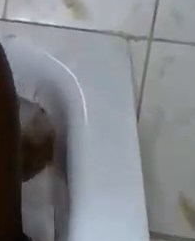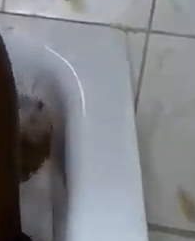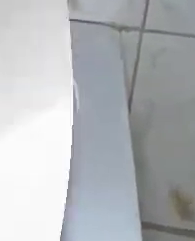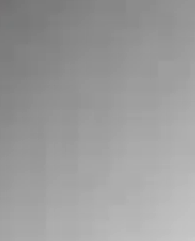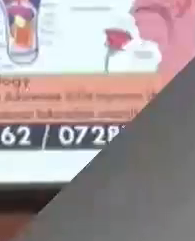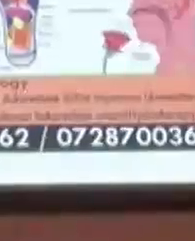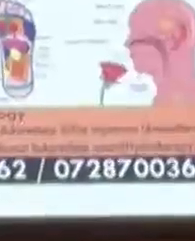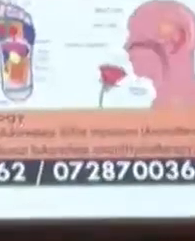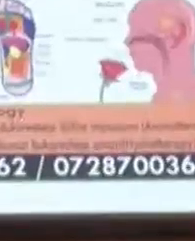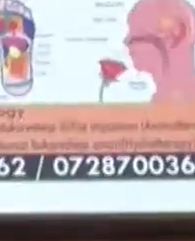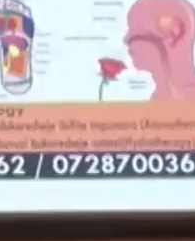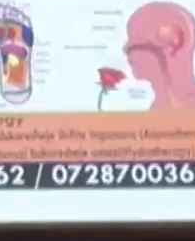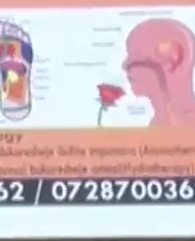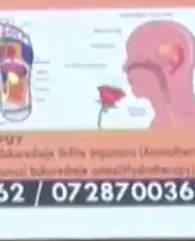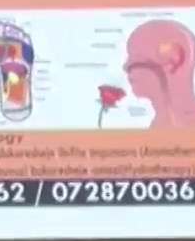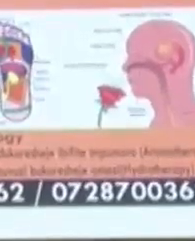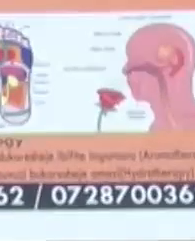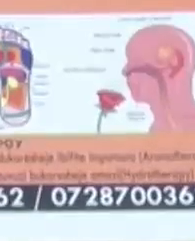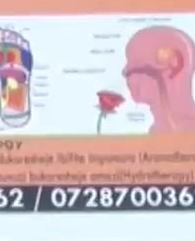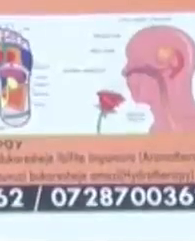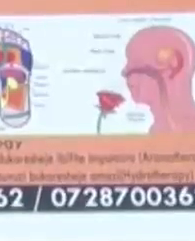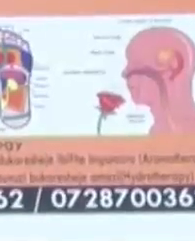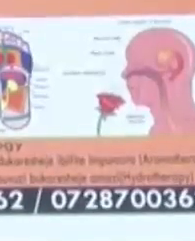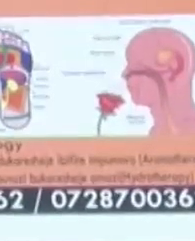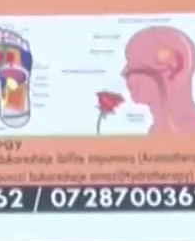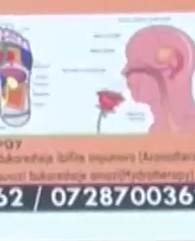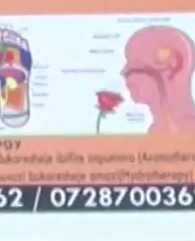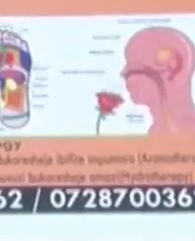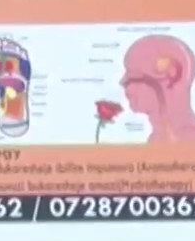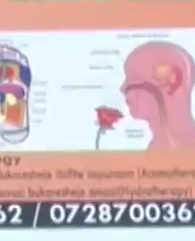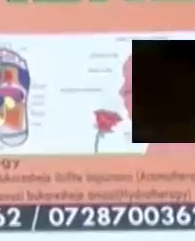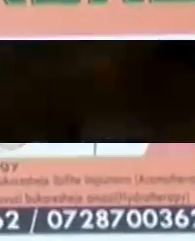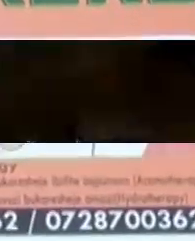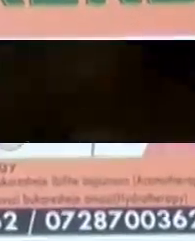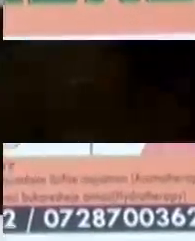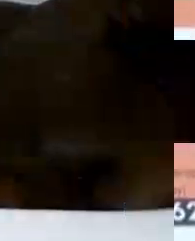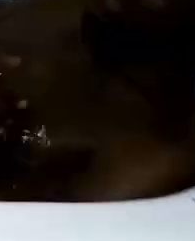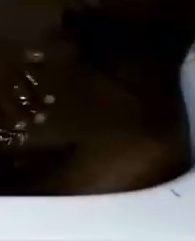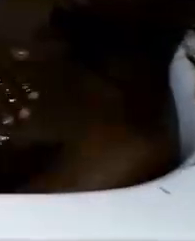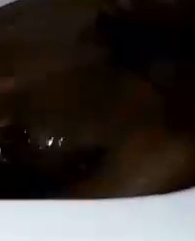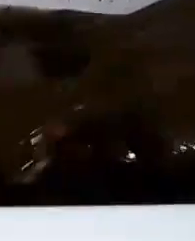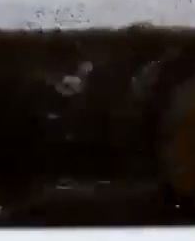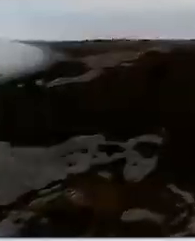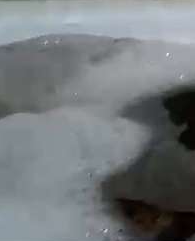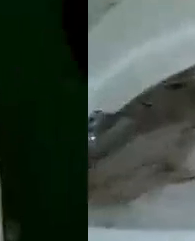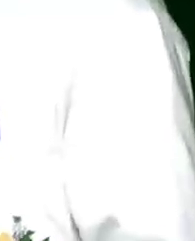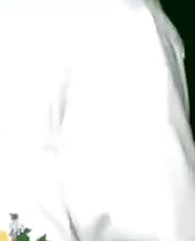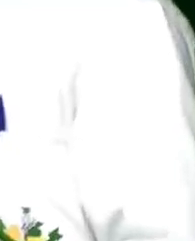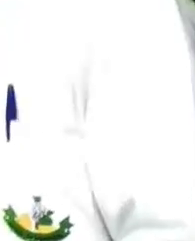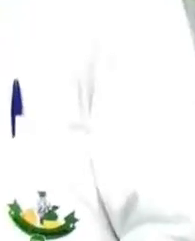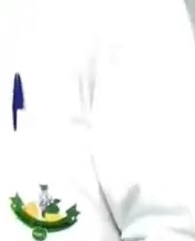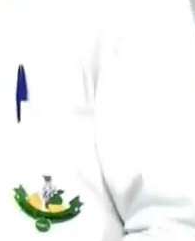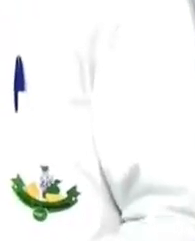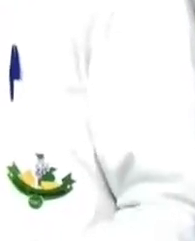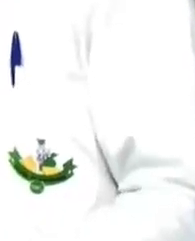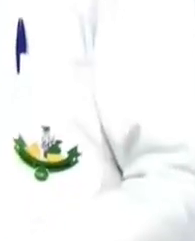gishoro. Ivuriro garuka kumwimerere rifite umwihariko muri reflexology massage ndetse no kukuvura hifashishijwe